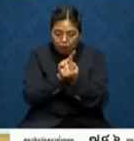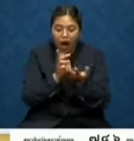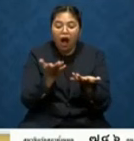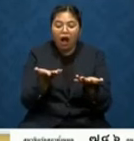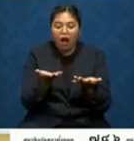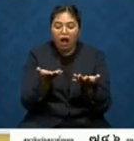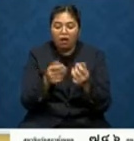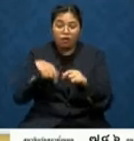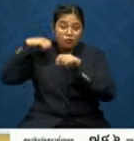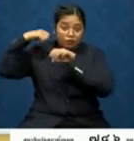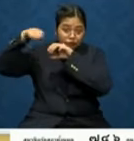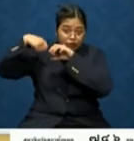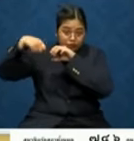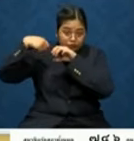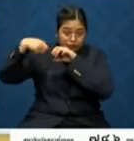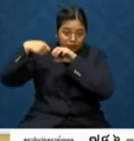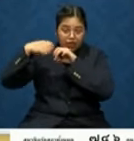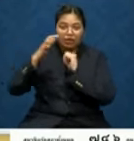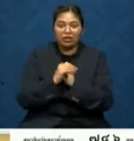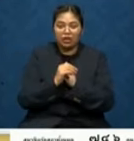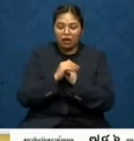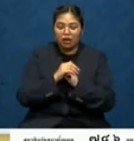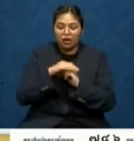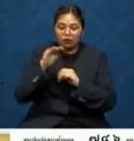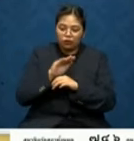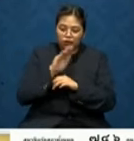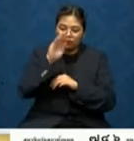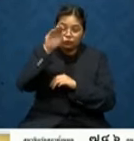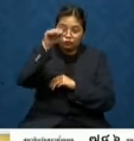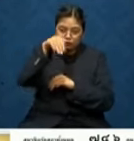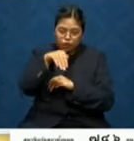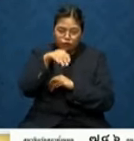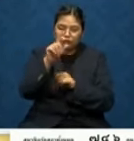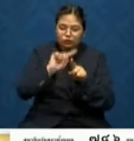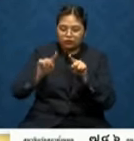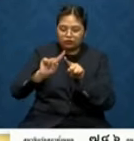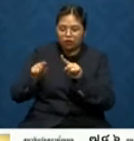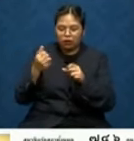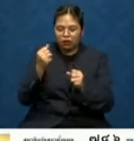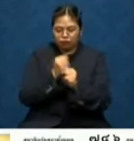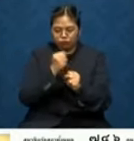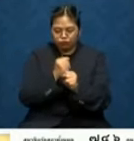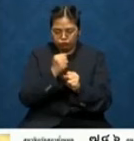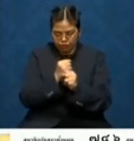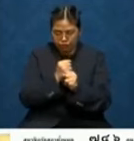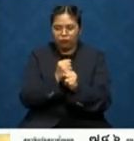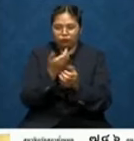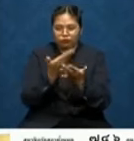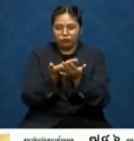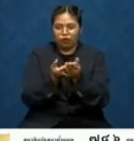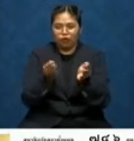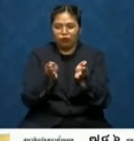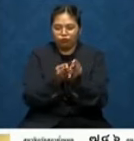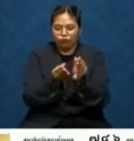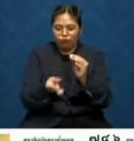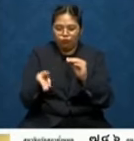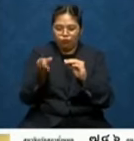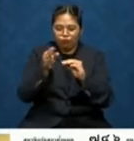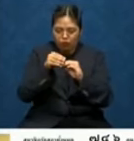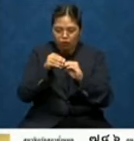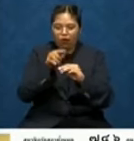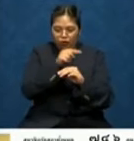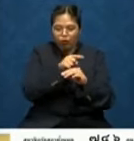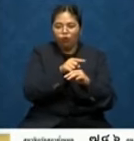ภาพยนตร์เรื่องจูราสสิคพาร์คทำเงินมากกว่าส่งออกรถยนต์ฮุนไดล้านห้าแสนคันนับจากวันนั้